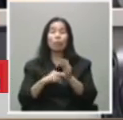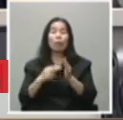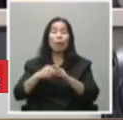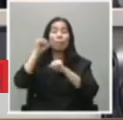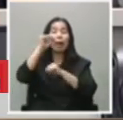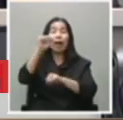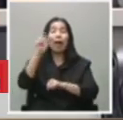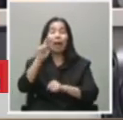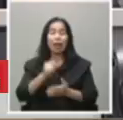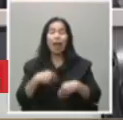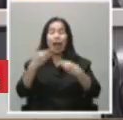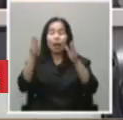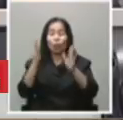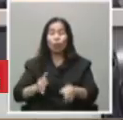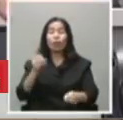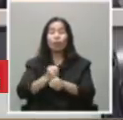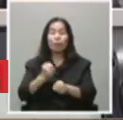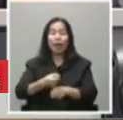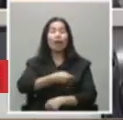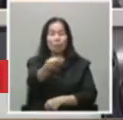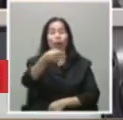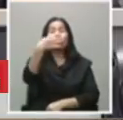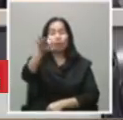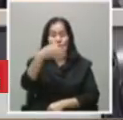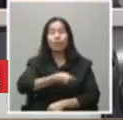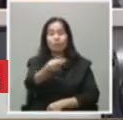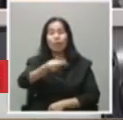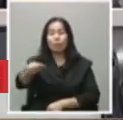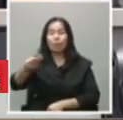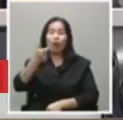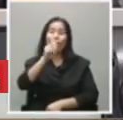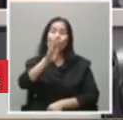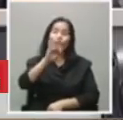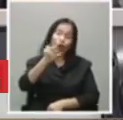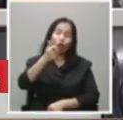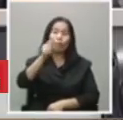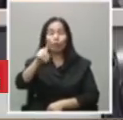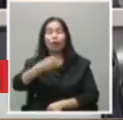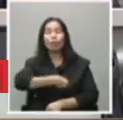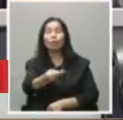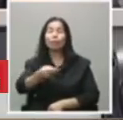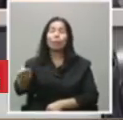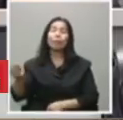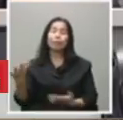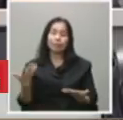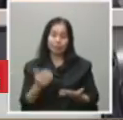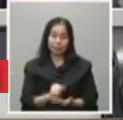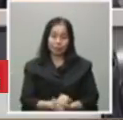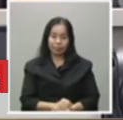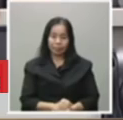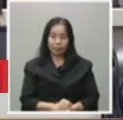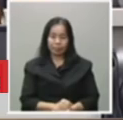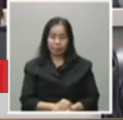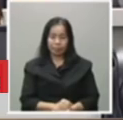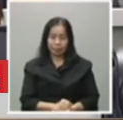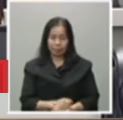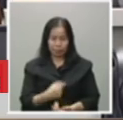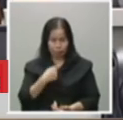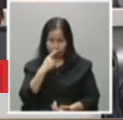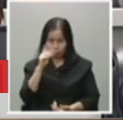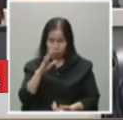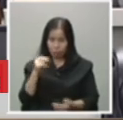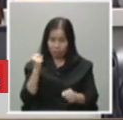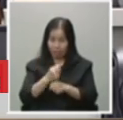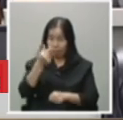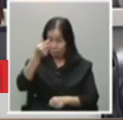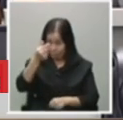ให้เจ้าหน้าที่อะไรไปแจกตามกระทรวงทบวงกรมอบต.อบจ.เห็นไหมฮะนี่ผมไม่พูดถึงที่ท่านไปทำมินิฮ